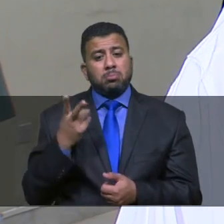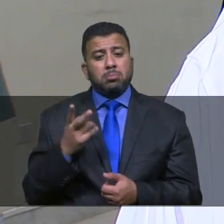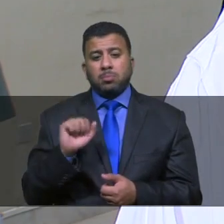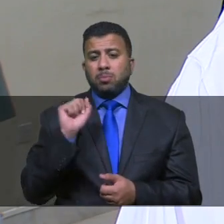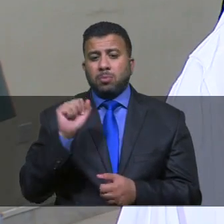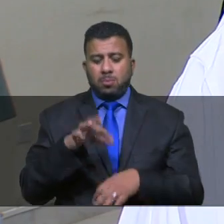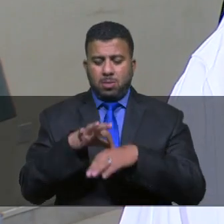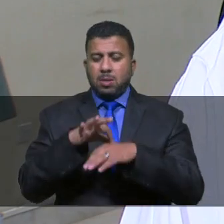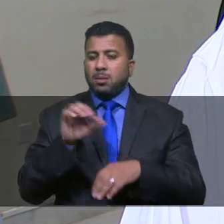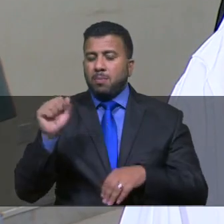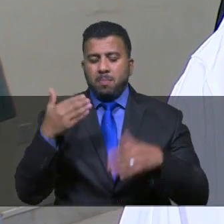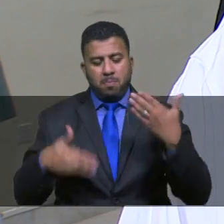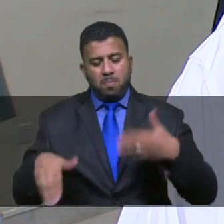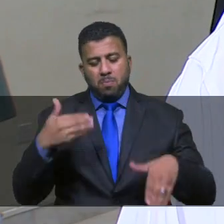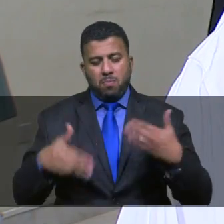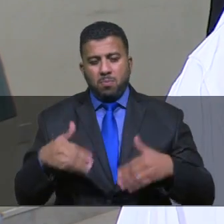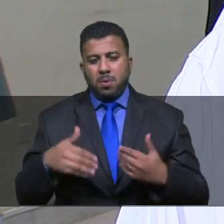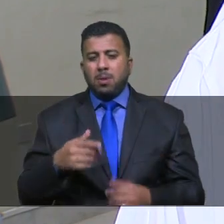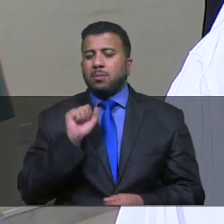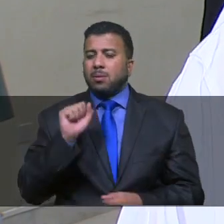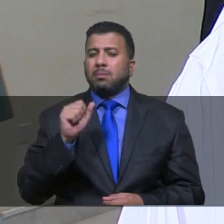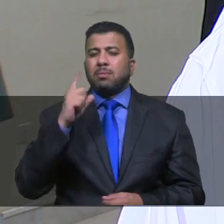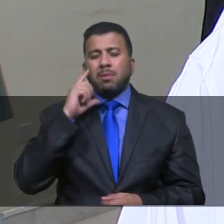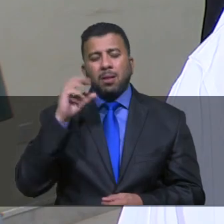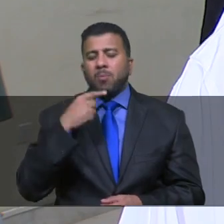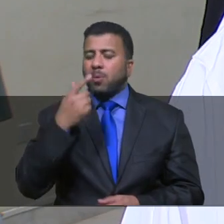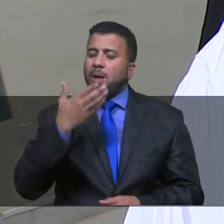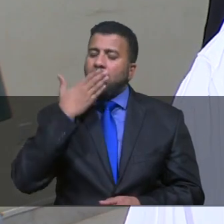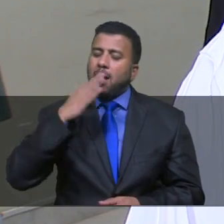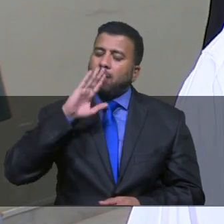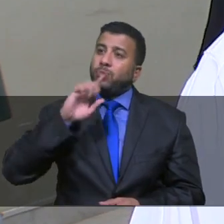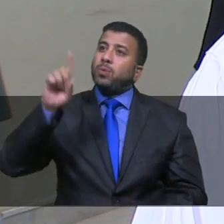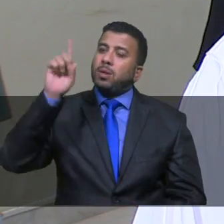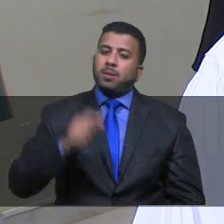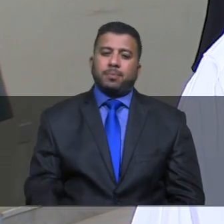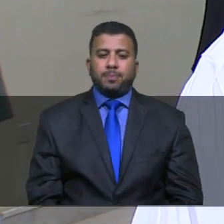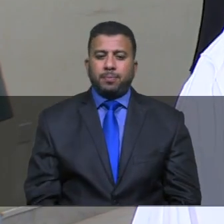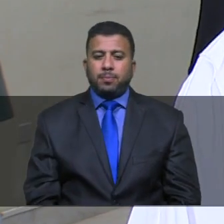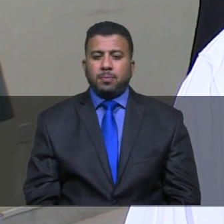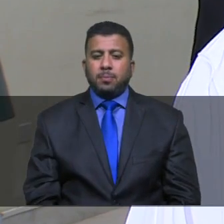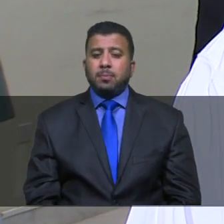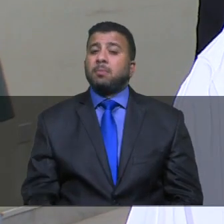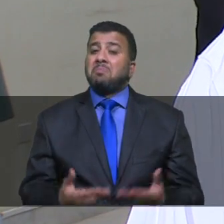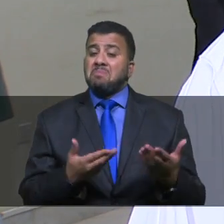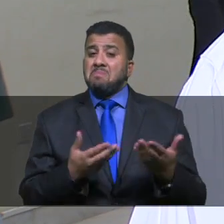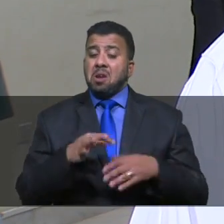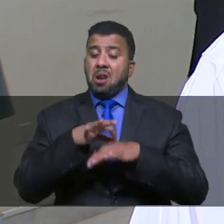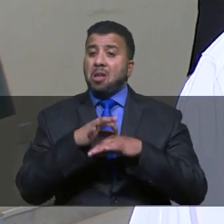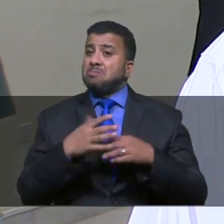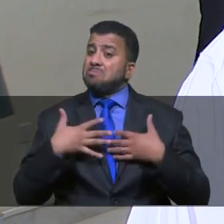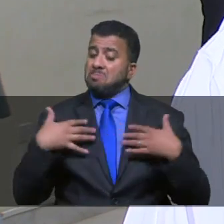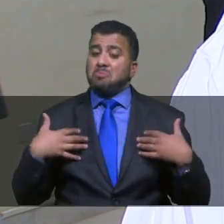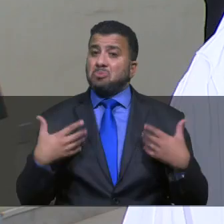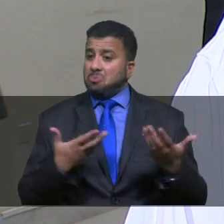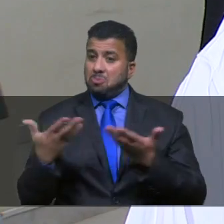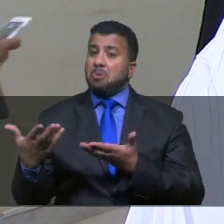الناس المعوقين وحق الناس اللي ضعيف وحق والحمد لله يعني الناس تقبلوها بأحسن استقبال